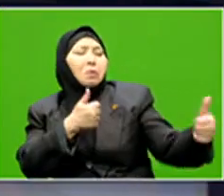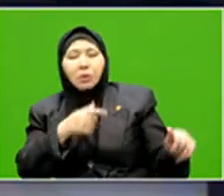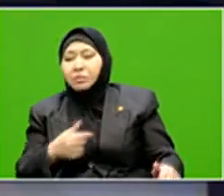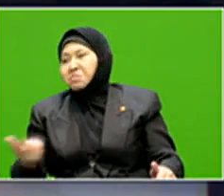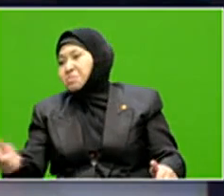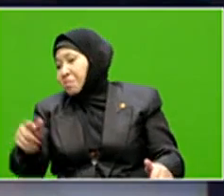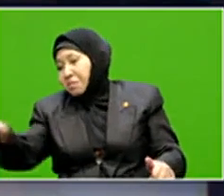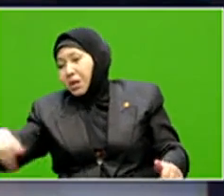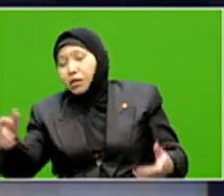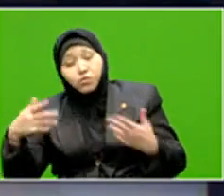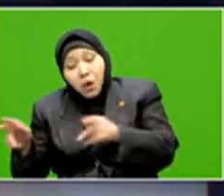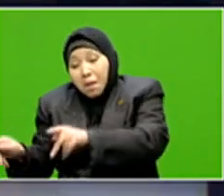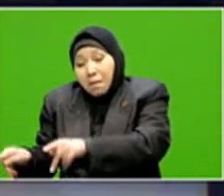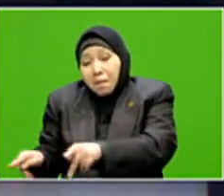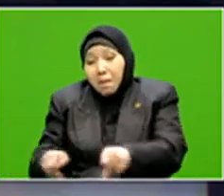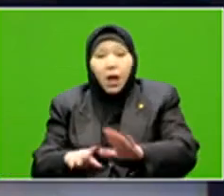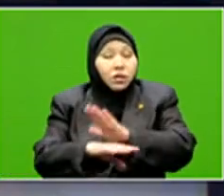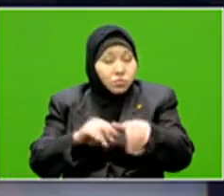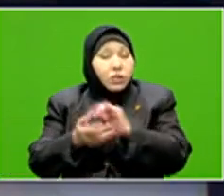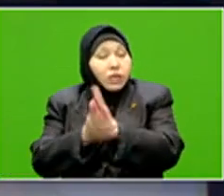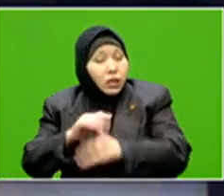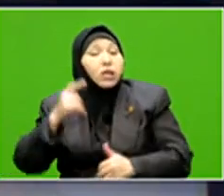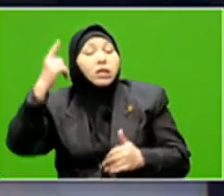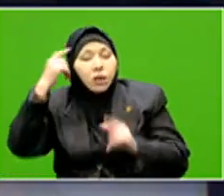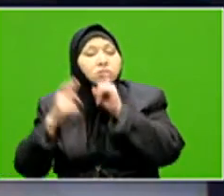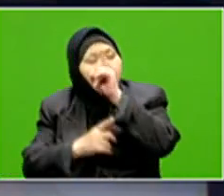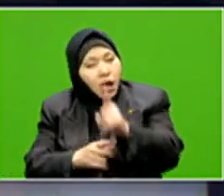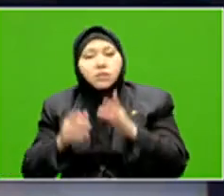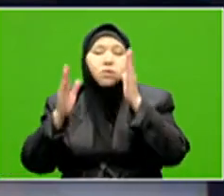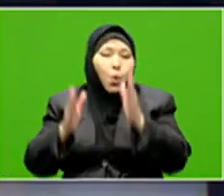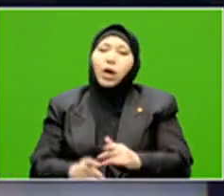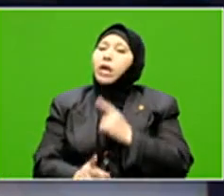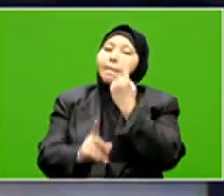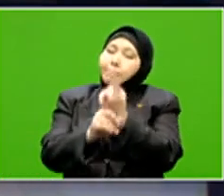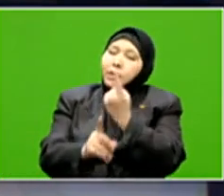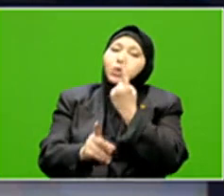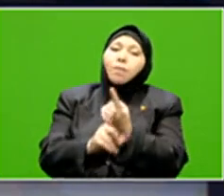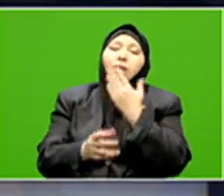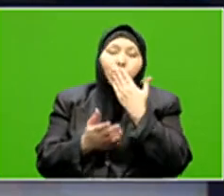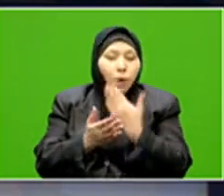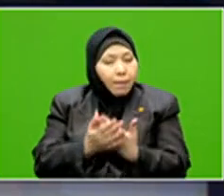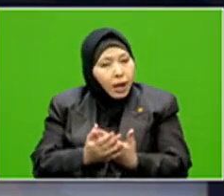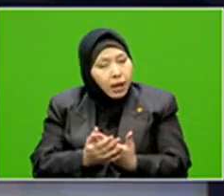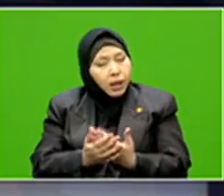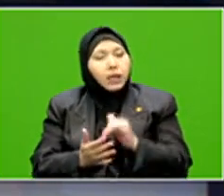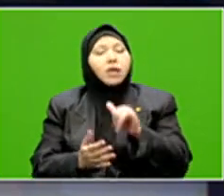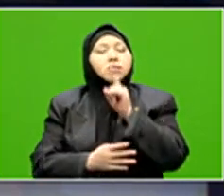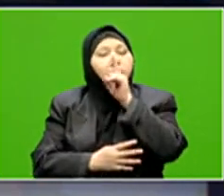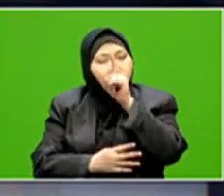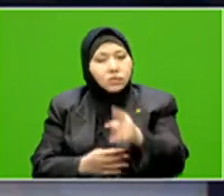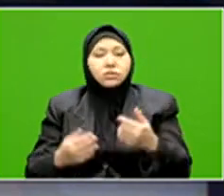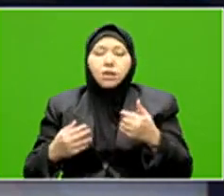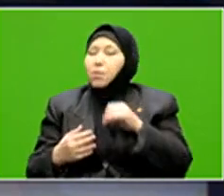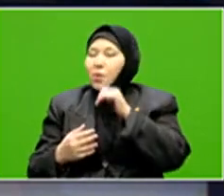kan, dia dah rancang semuanya dan dia tahu bahawa sebenarnya orang yang betul-betul baik yang sebenarnya ialah